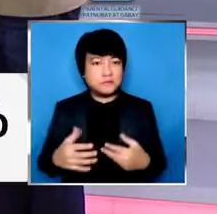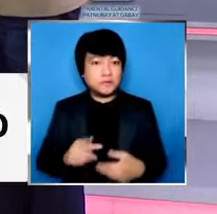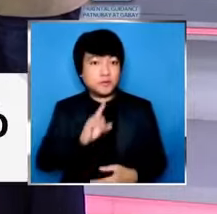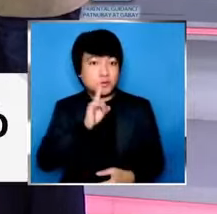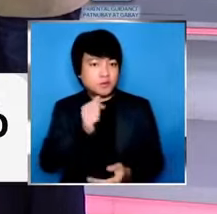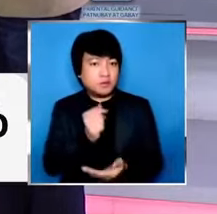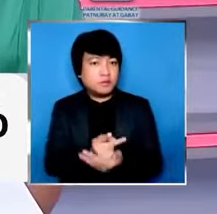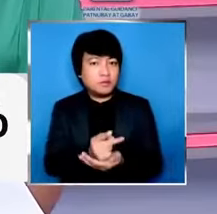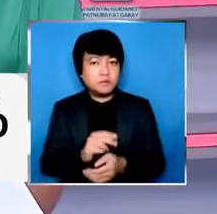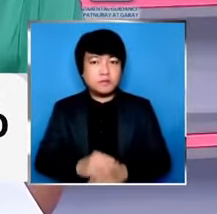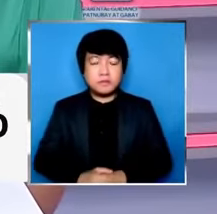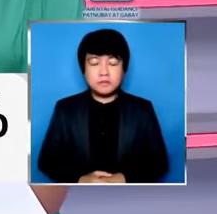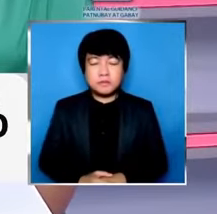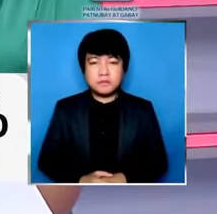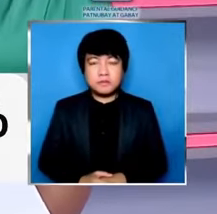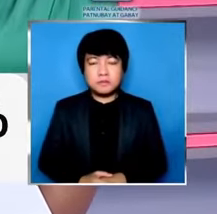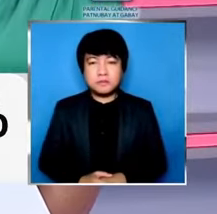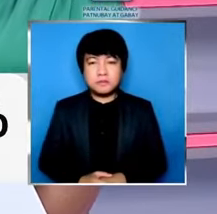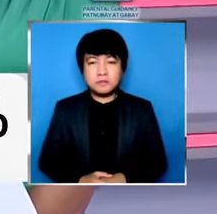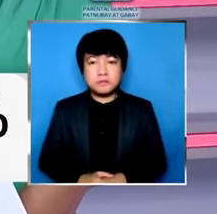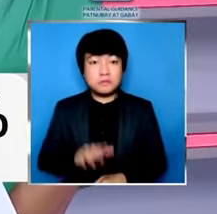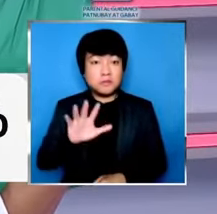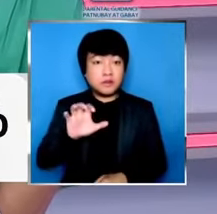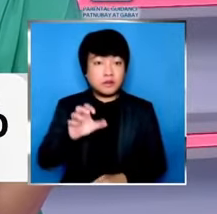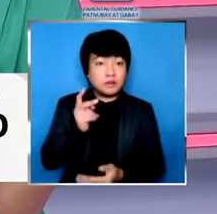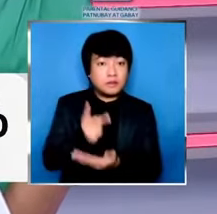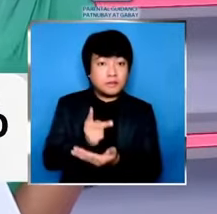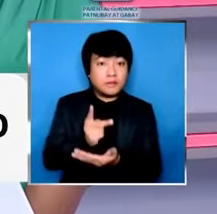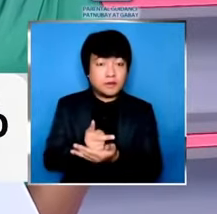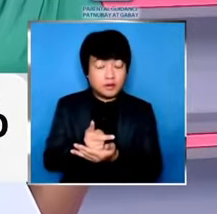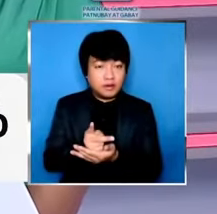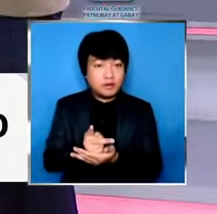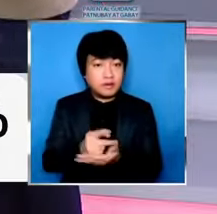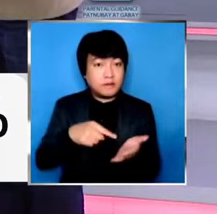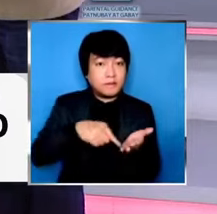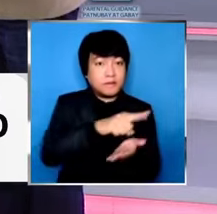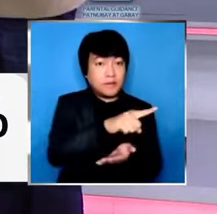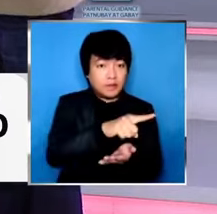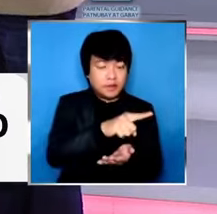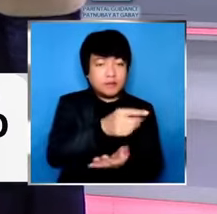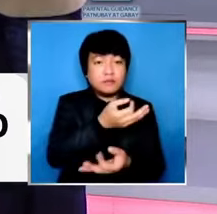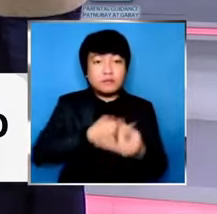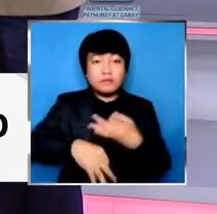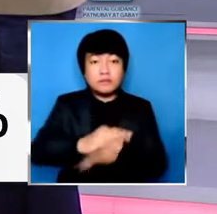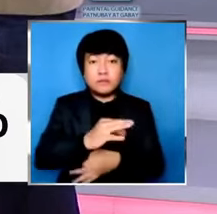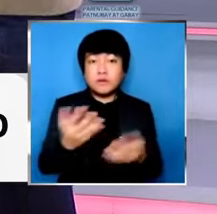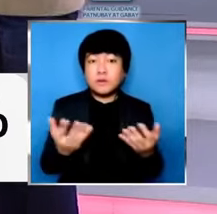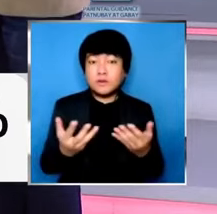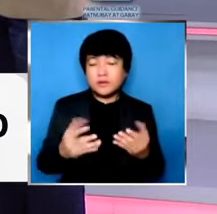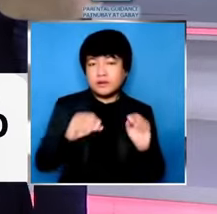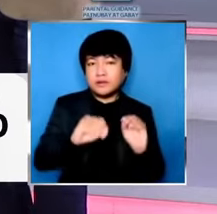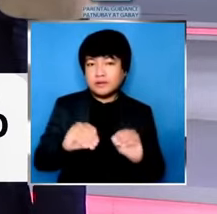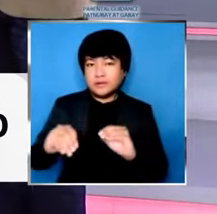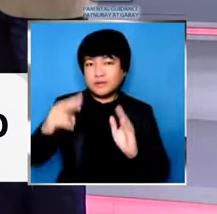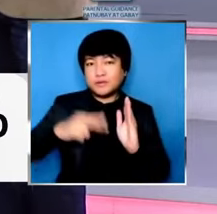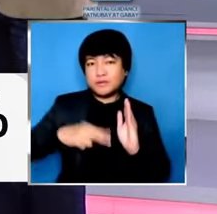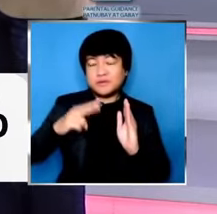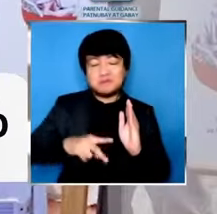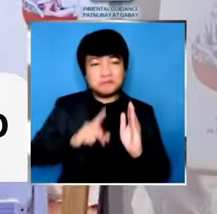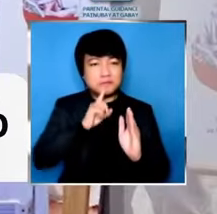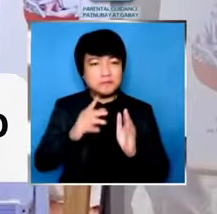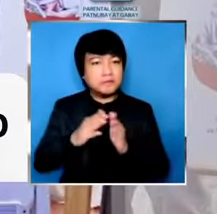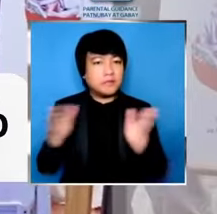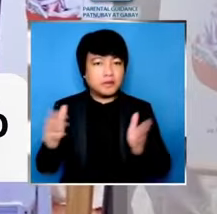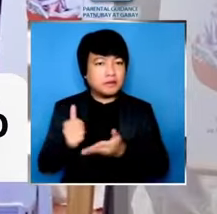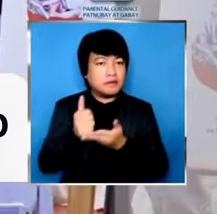yan. Yung 500 pesos, malaking bagay para sa isang estudyante. Yes, oo. Oh, dapat below minimum wage yan. Malaking bagay pa rin yan. Oh, oh. Malayong mararating yan. Sa